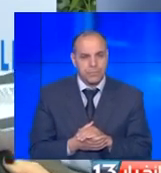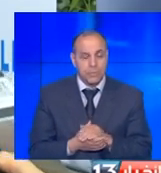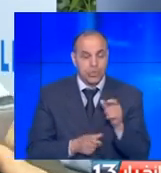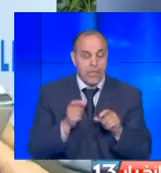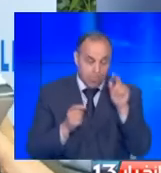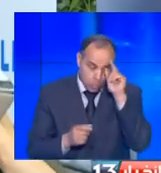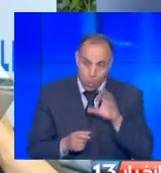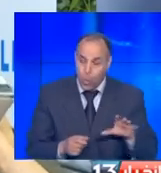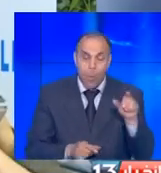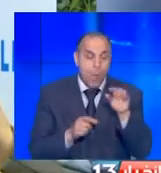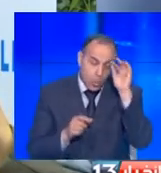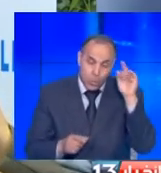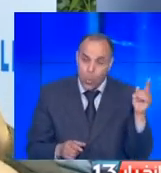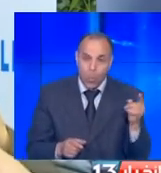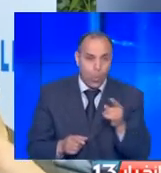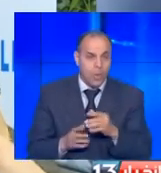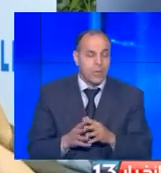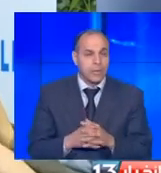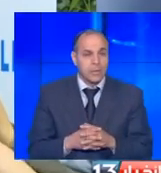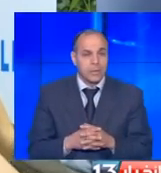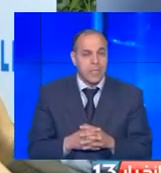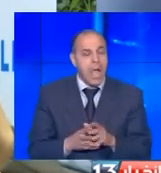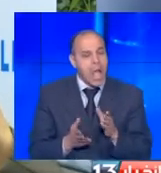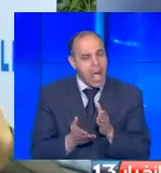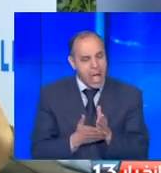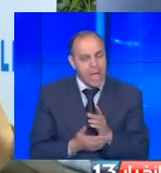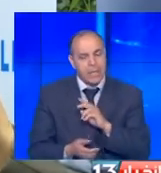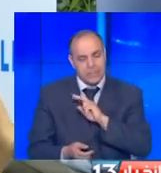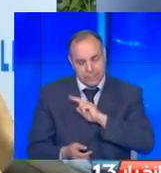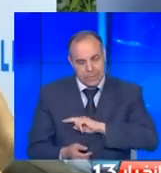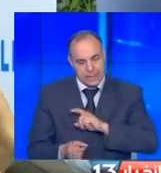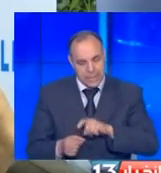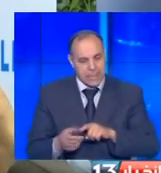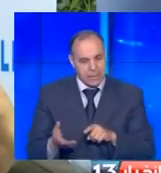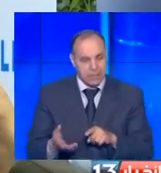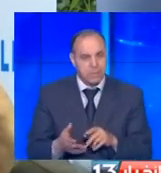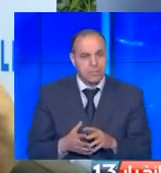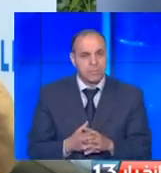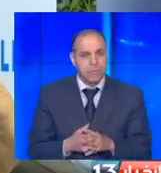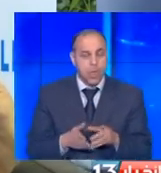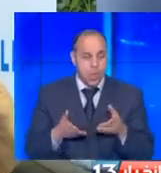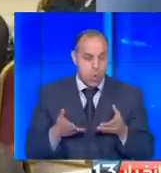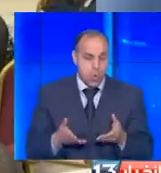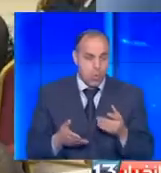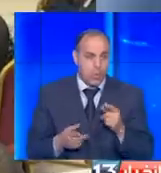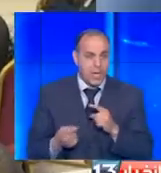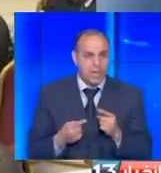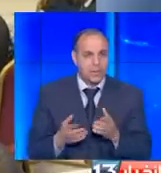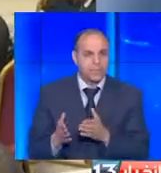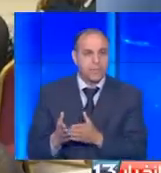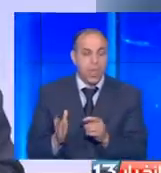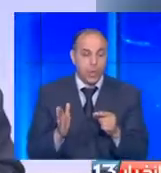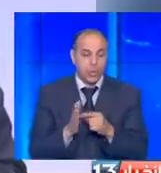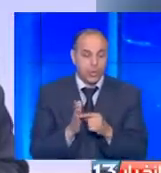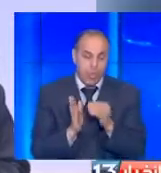الشعب التونسي والمواطن التونسي يكون يتمتع بتغطية اجتماعية. هذايا اليوم موضوع نقاش. يذكر أن